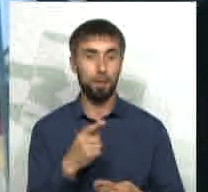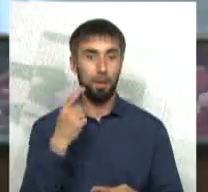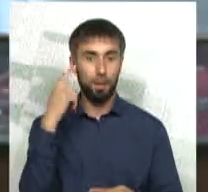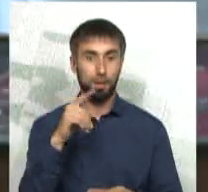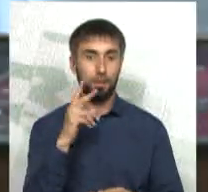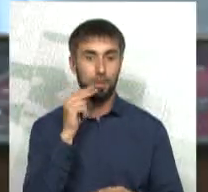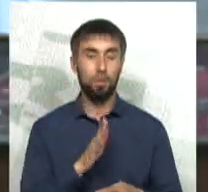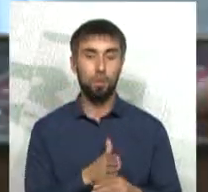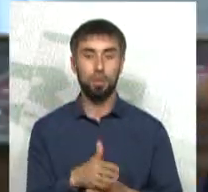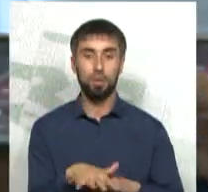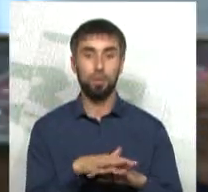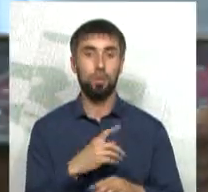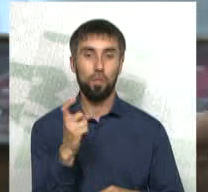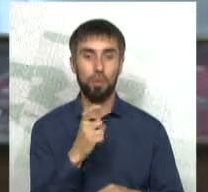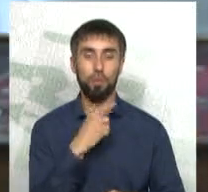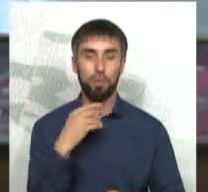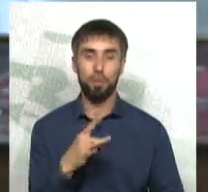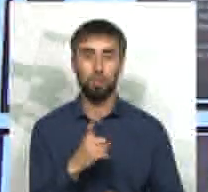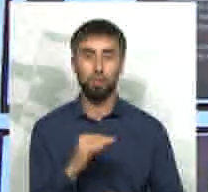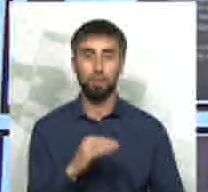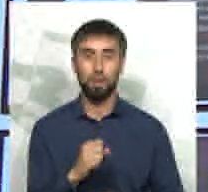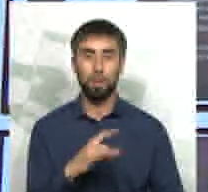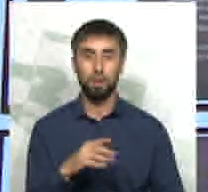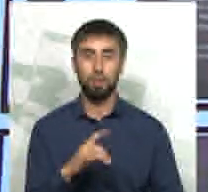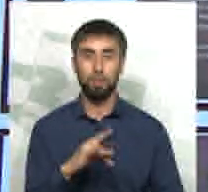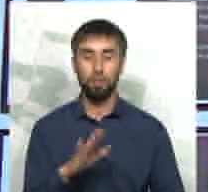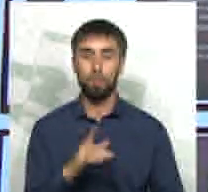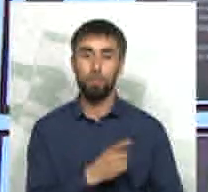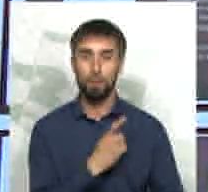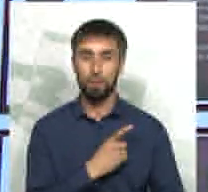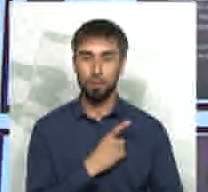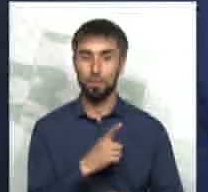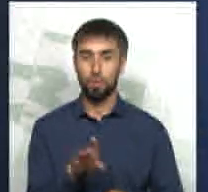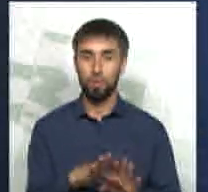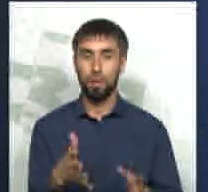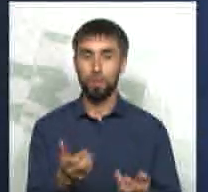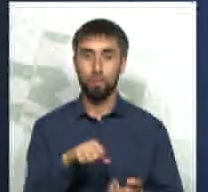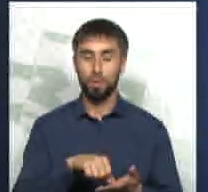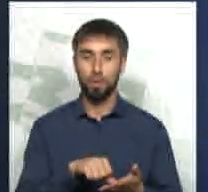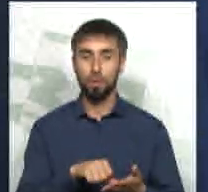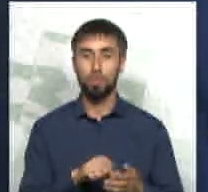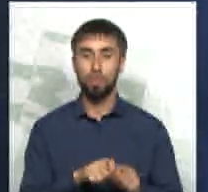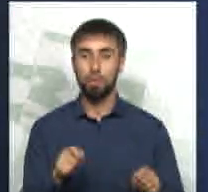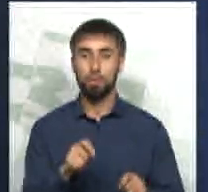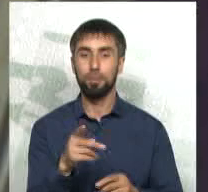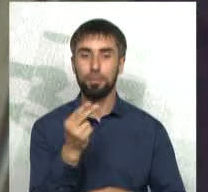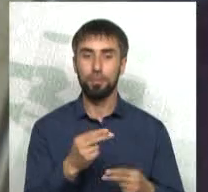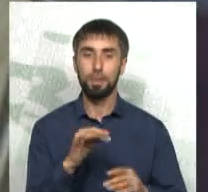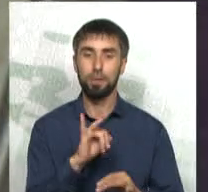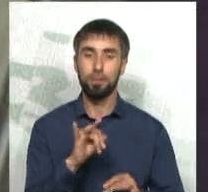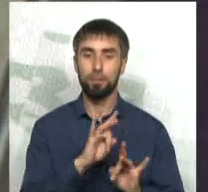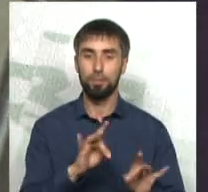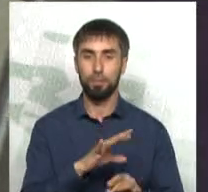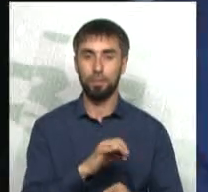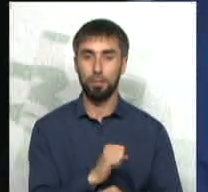В числе гостей – народный художник республики Хош Ахмед Имагожев. Мастер принял тоже участие в создании топоров, так сказать, просвещал в истории